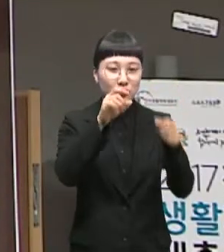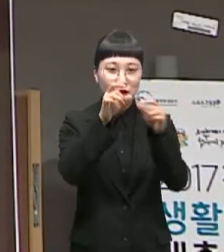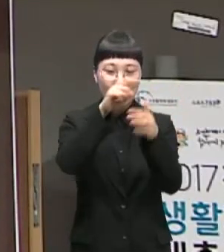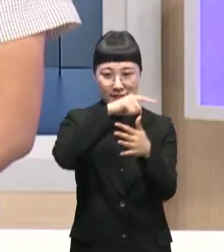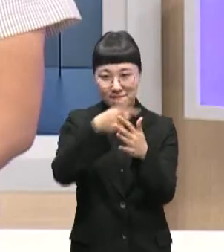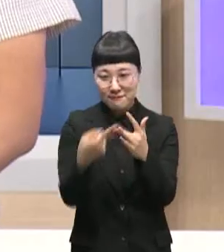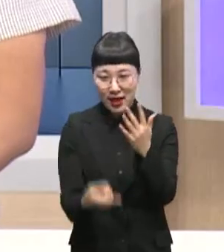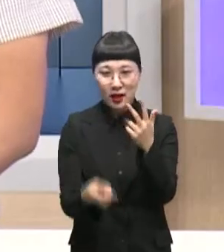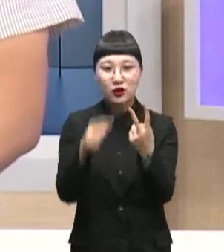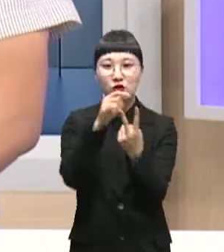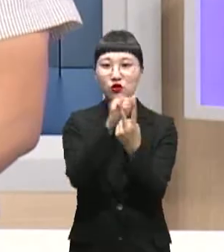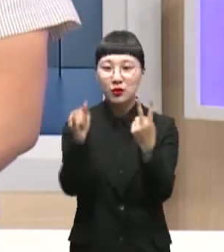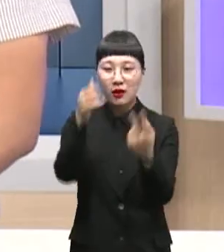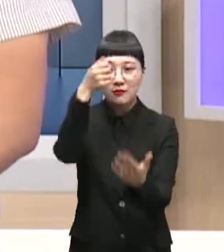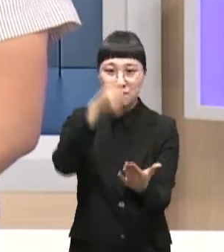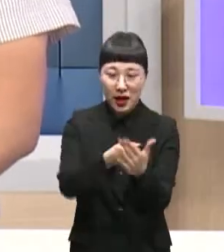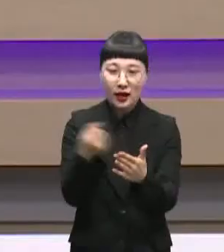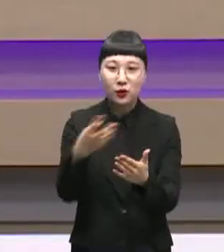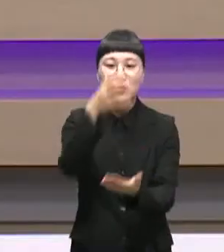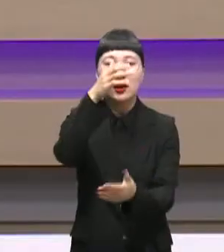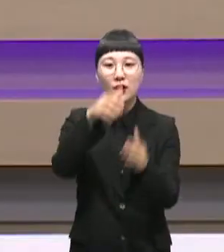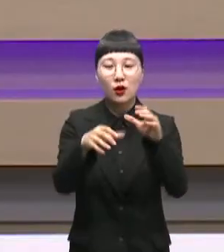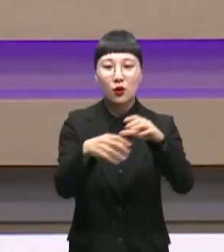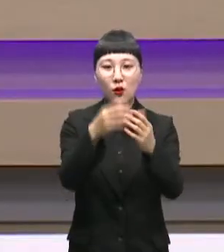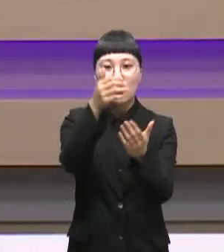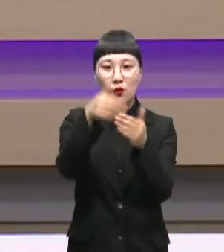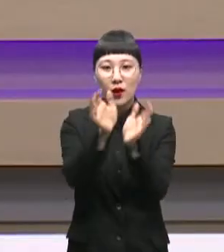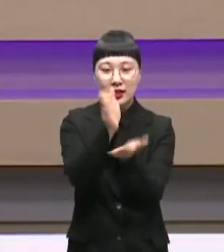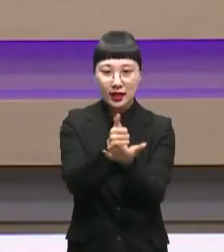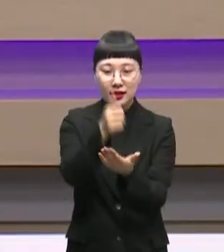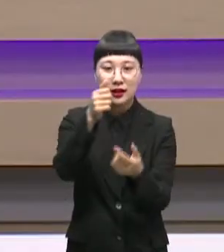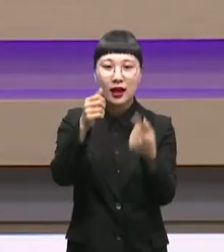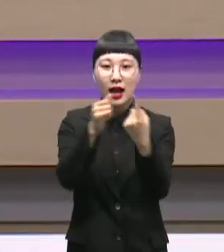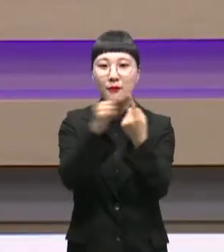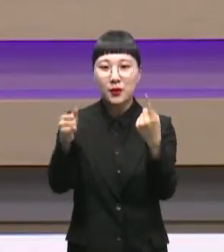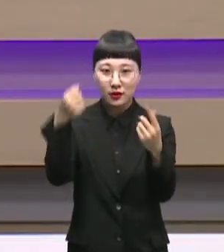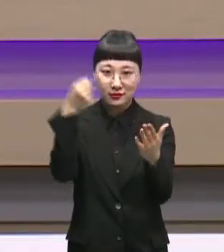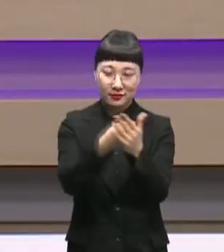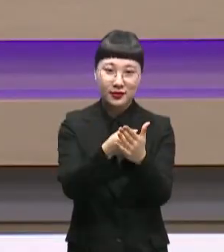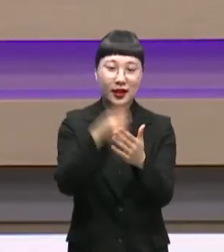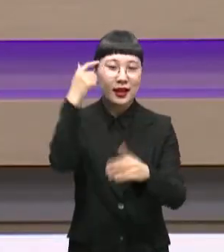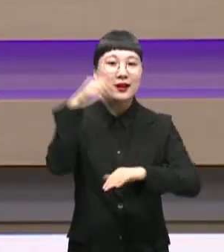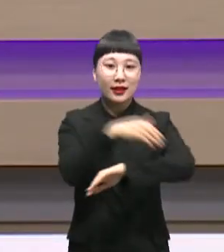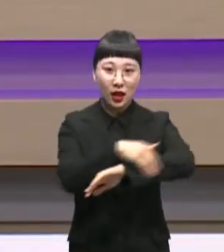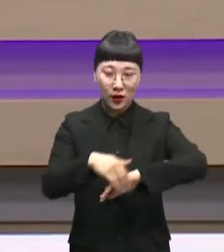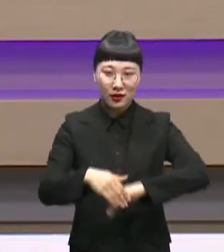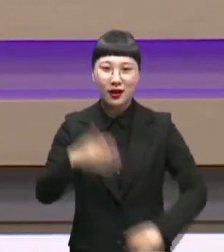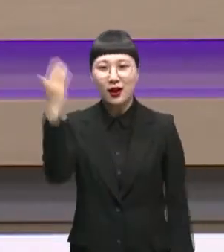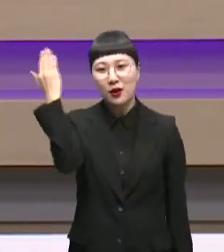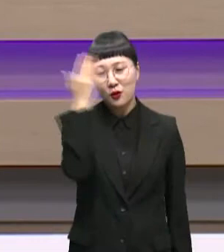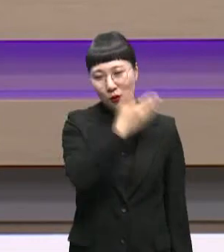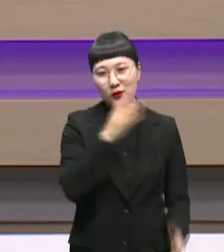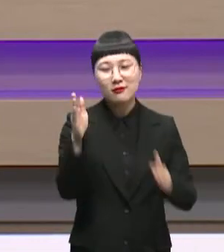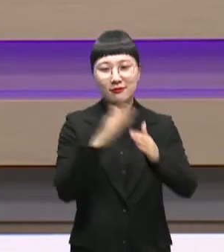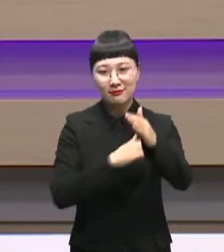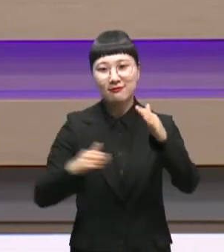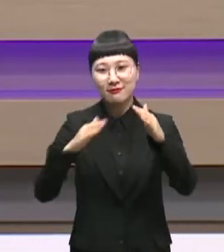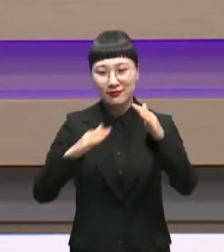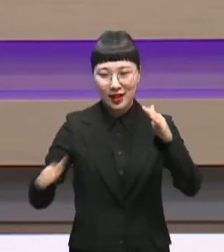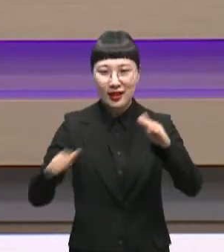회장이 최종 1명을 뽑게 됩니다 4 공정하고 투명하게 인사 절차가 진행되길 바랍니다